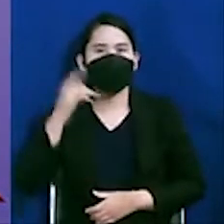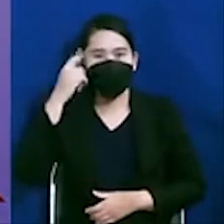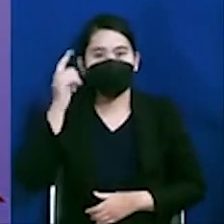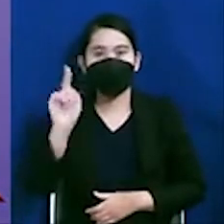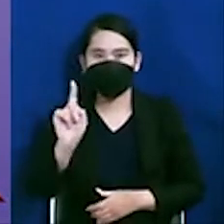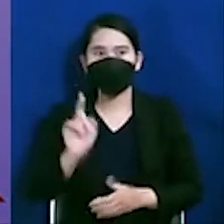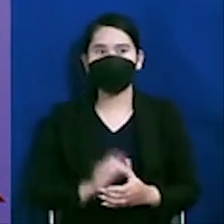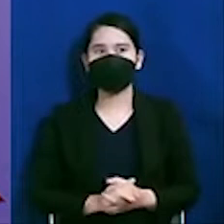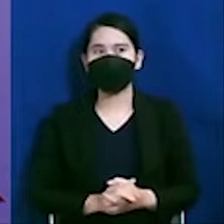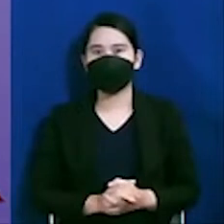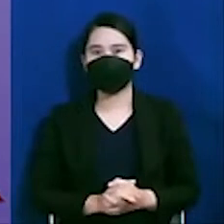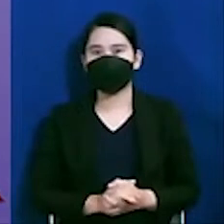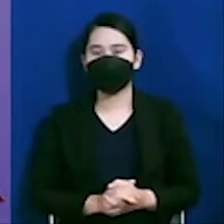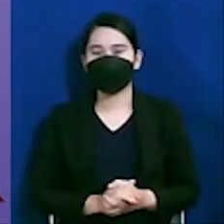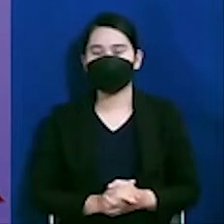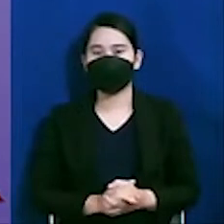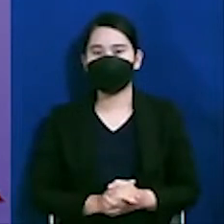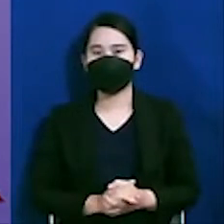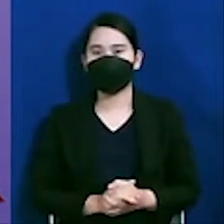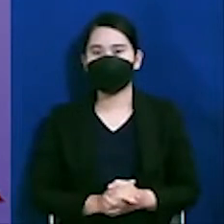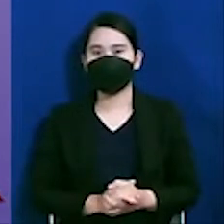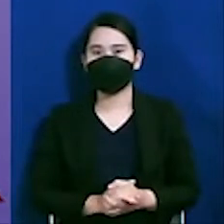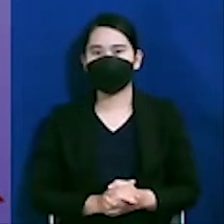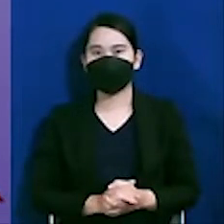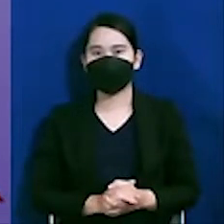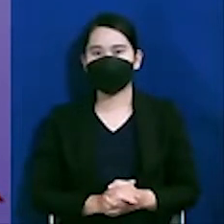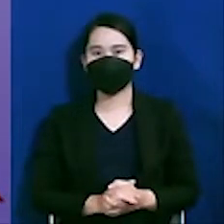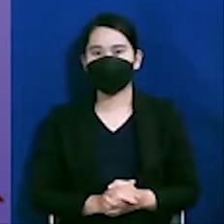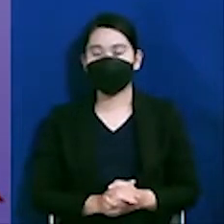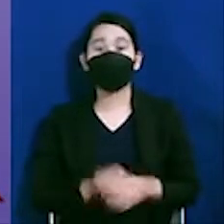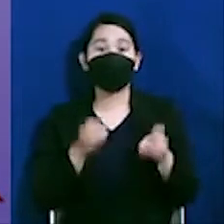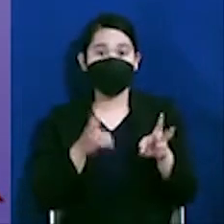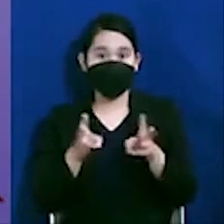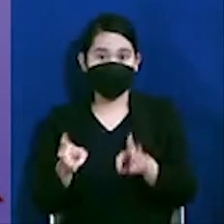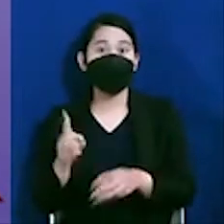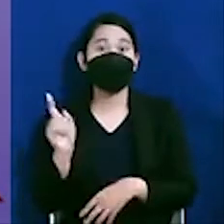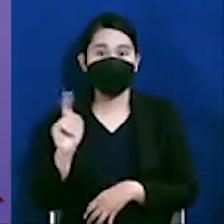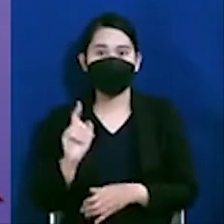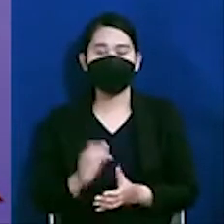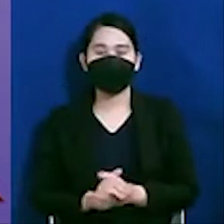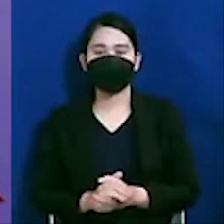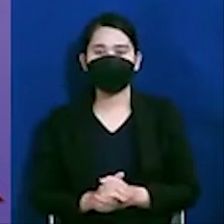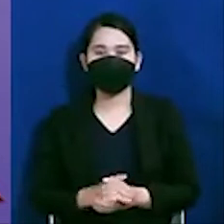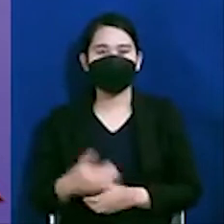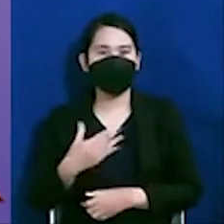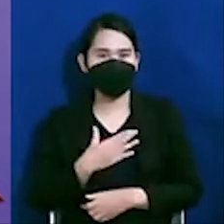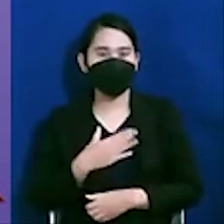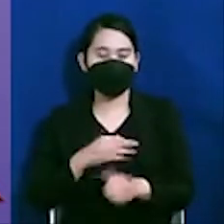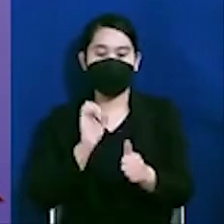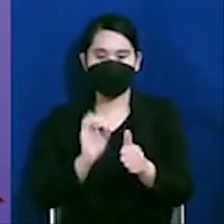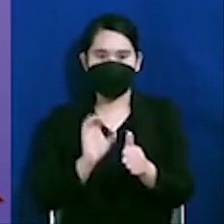ว่าเอ่ออยากจะถ้ามีข้อมูลมีให้เลือกนะผมอยากให้เป็นคอมพิวเตี isolation